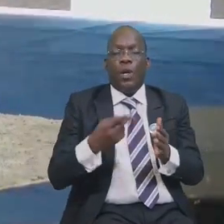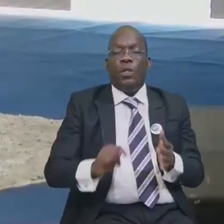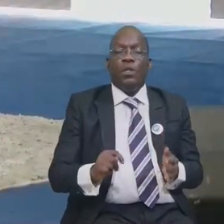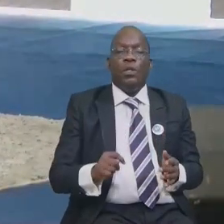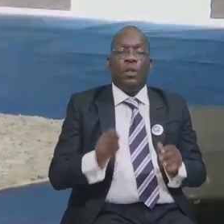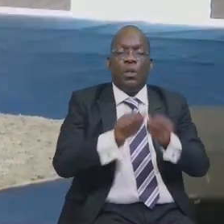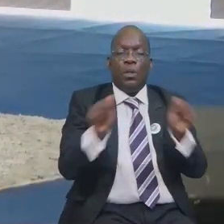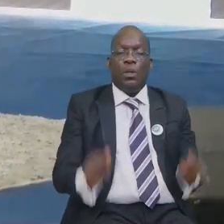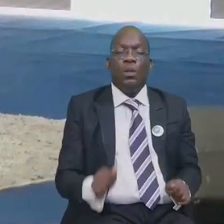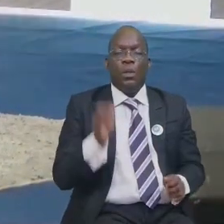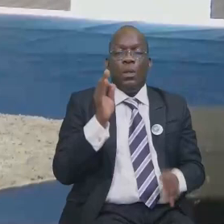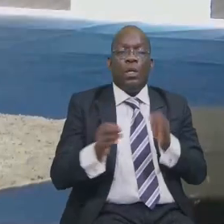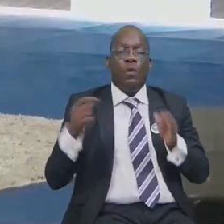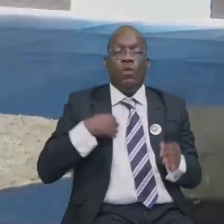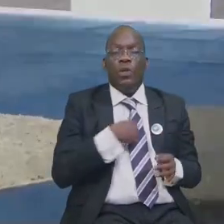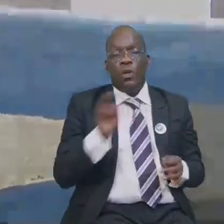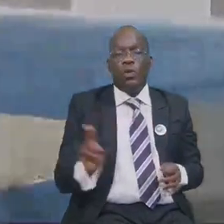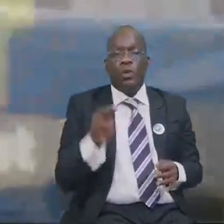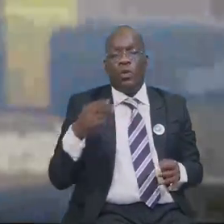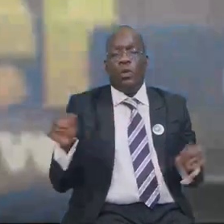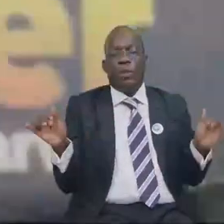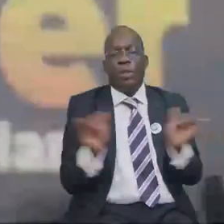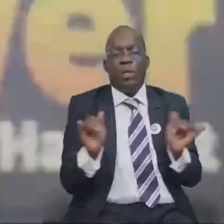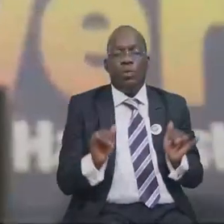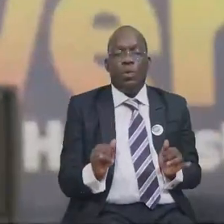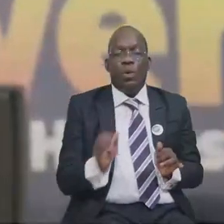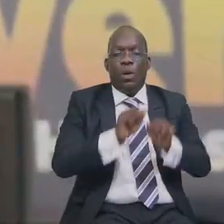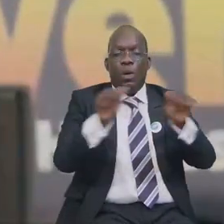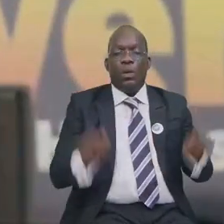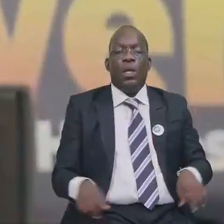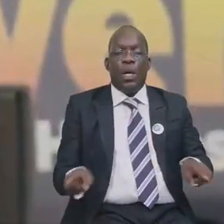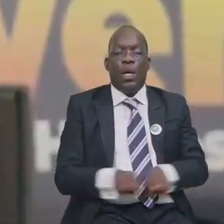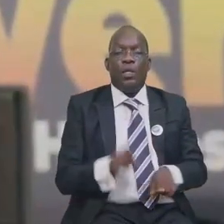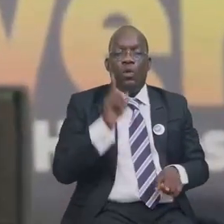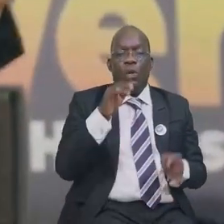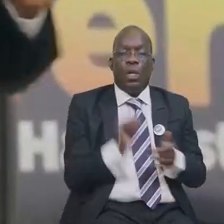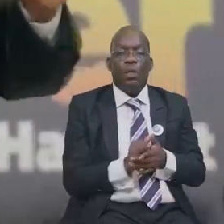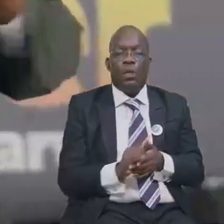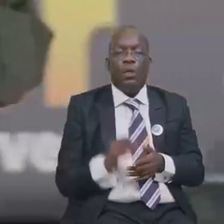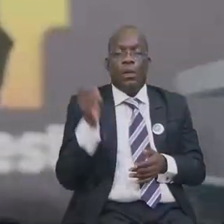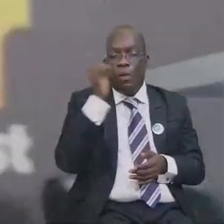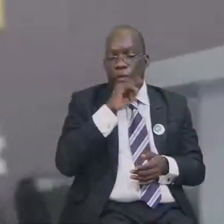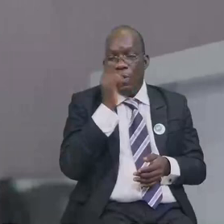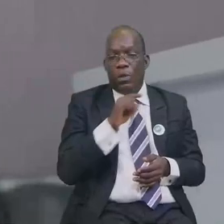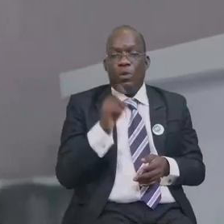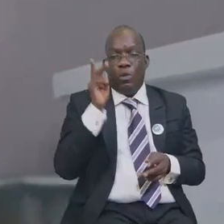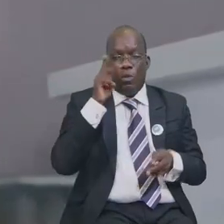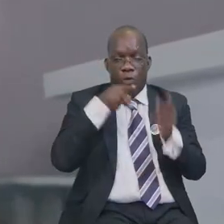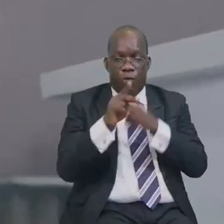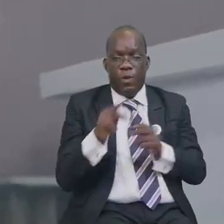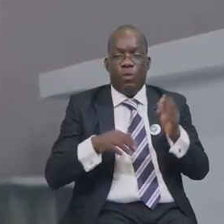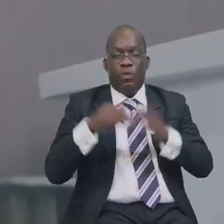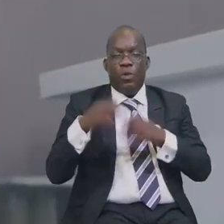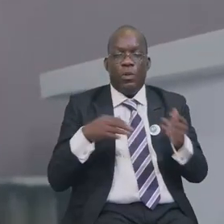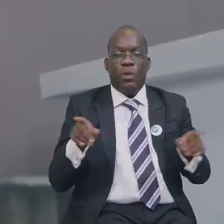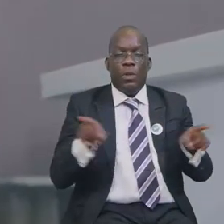Si nous utilisons le même autel que les faux prophètes, que les faux prophètes ont bâti, la même méthode,